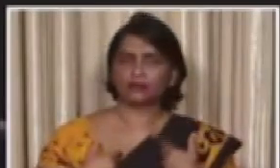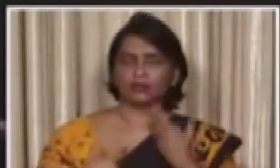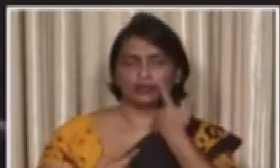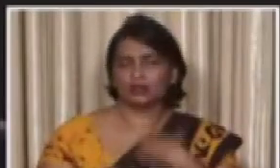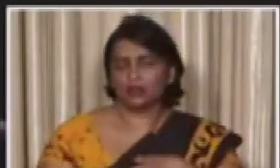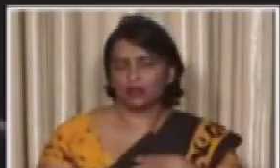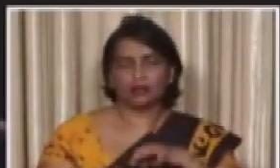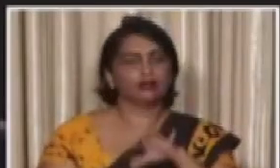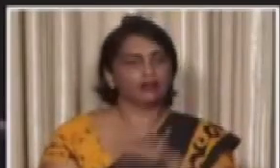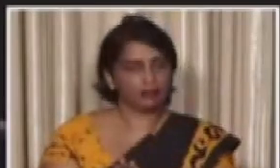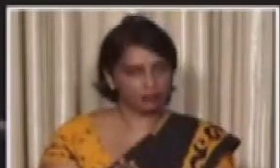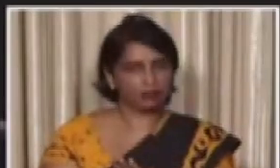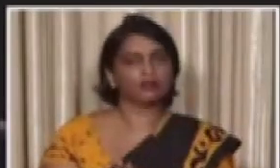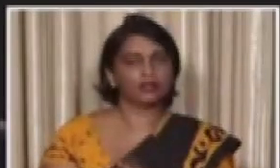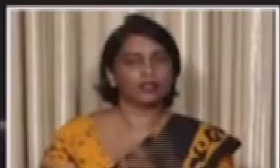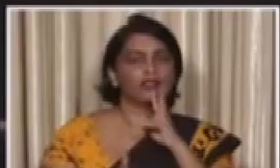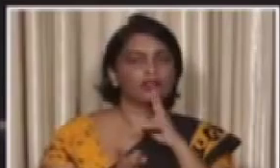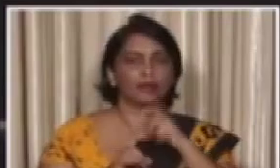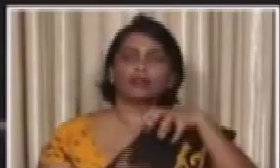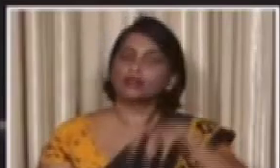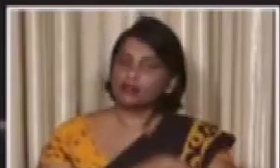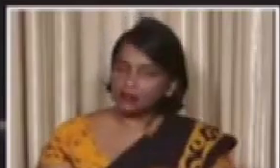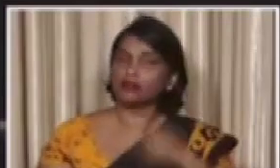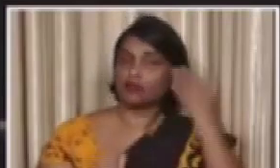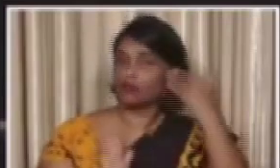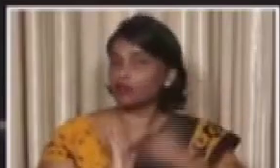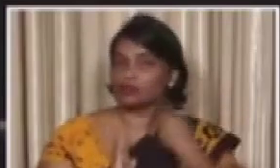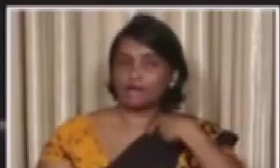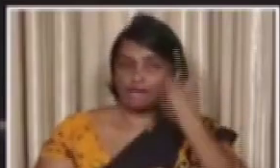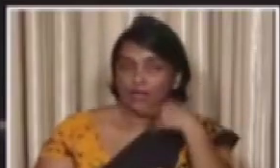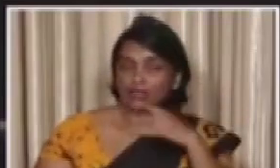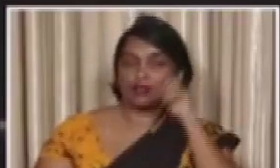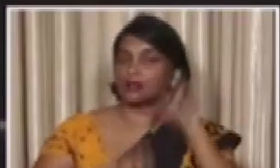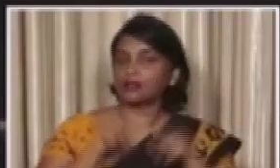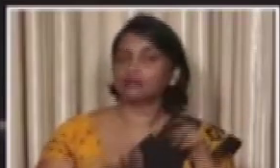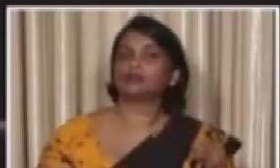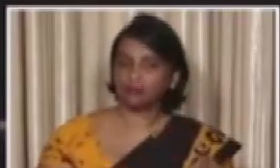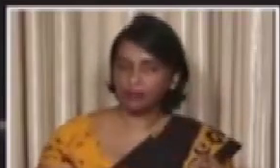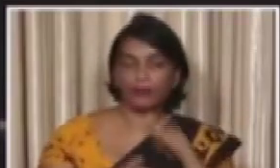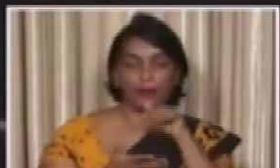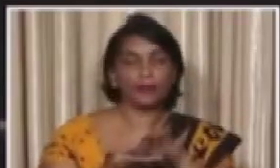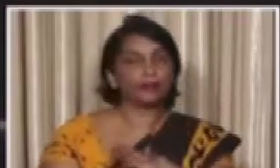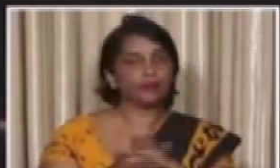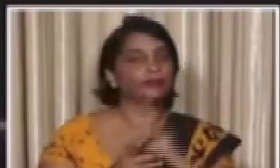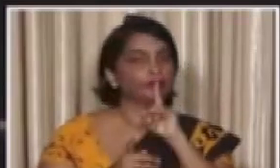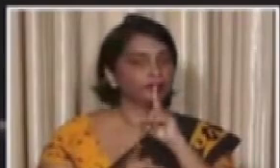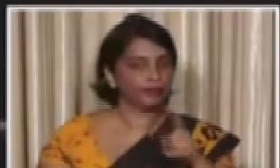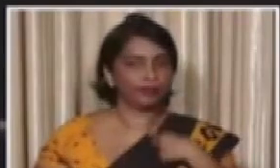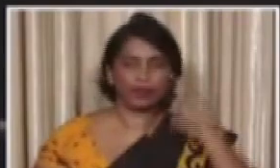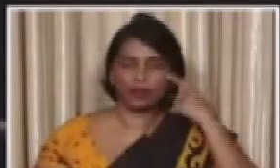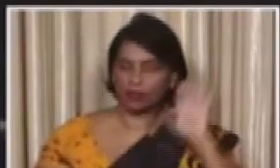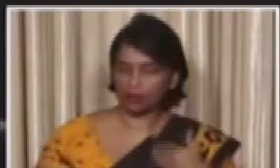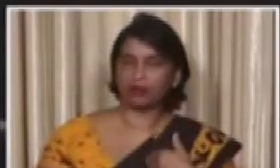සංවේදී තීරණය පිළිබඳව රත්නපුර දිස්ත්‍රික්කයේ මා කෙරෙහි විශ්වාසය තැබූ ජනතාවට පැහැදිලි කර දීමට මම බලාපොරොත්තු